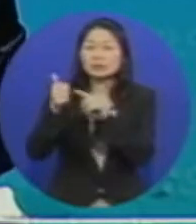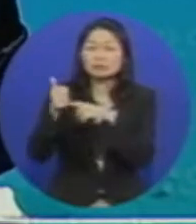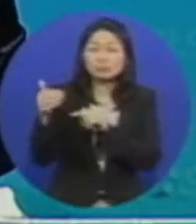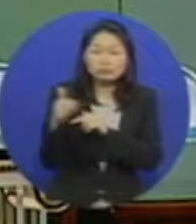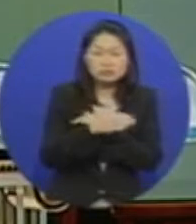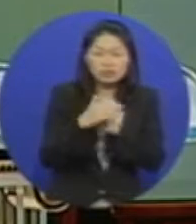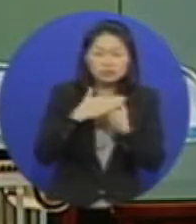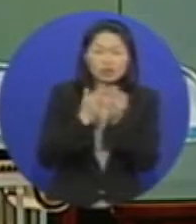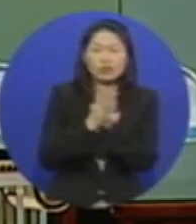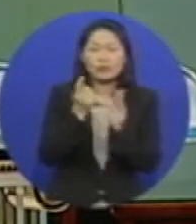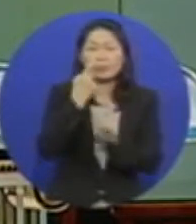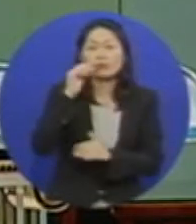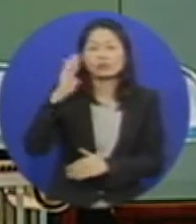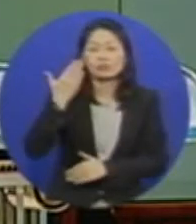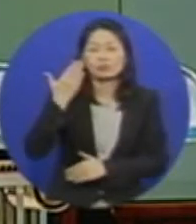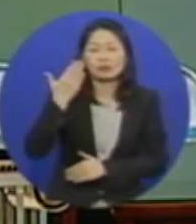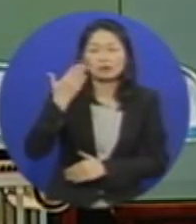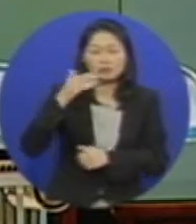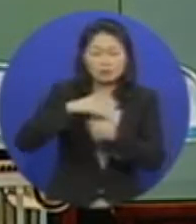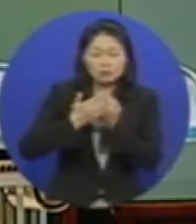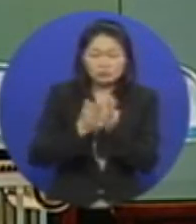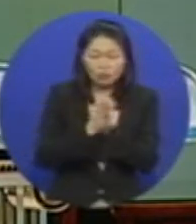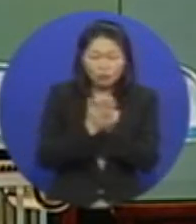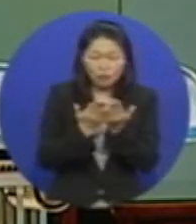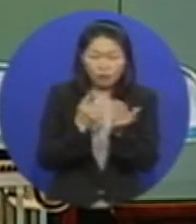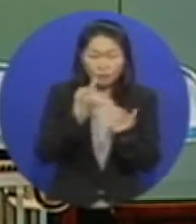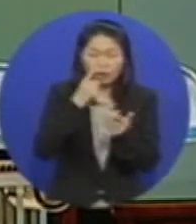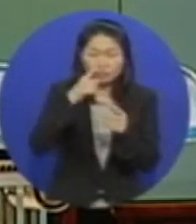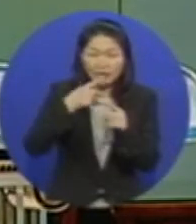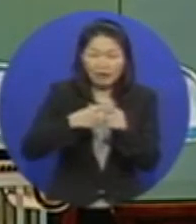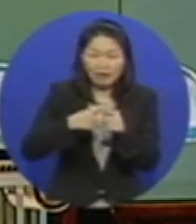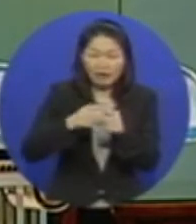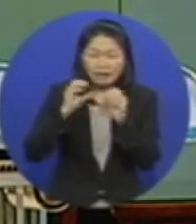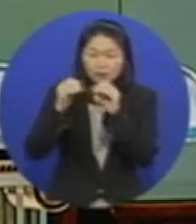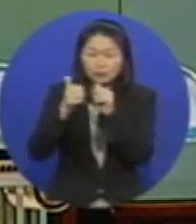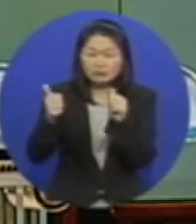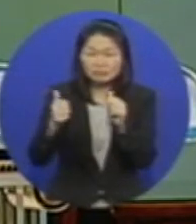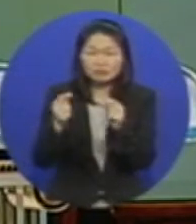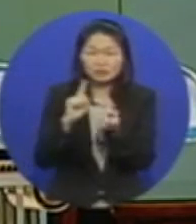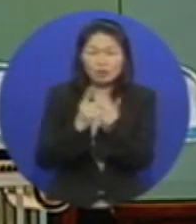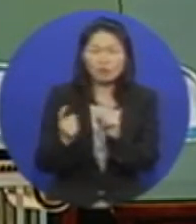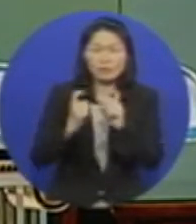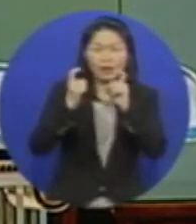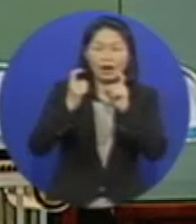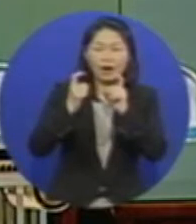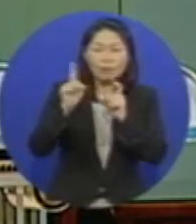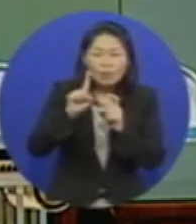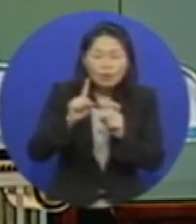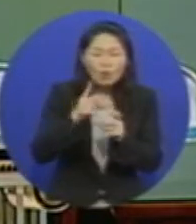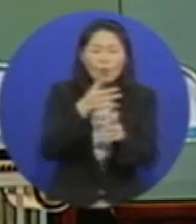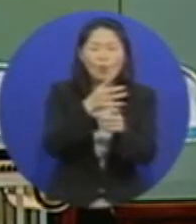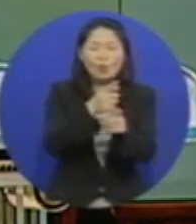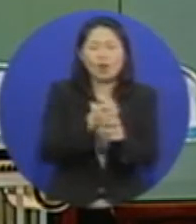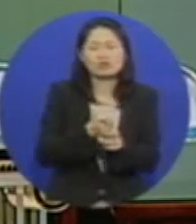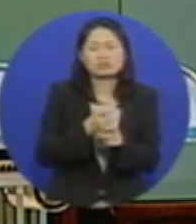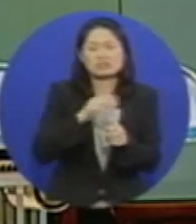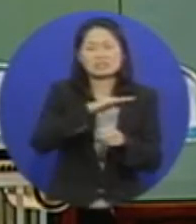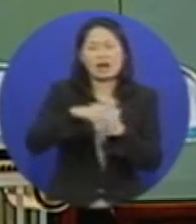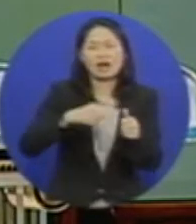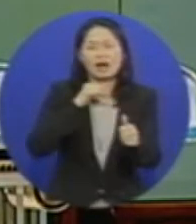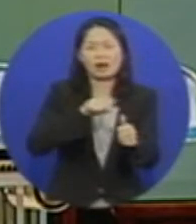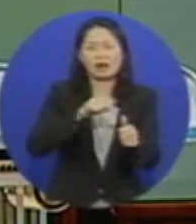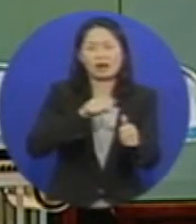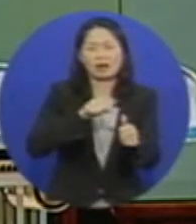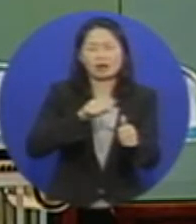성경을 배우다가 한번은 선교사는 건 논쟁이 벌어졌는데 원수를 사랑하라는 거에요 그 때에 이